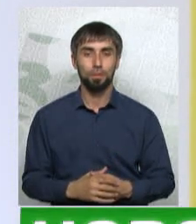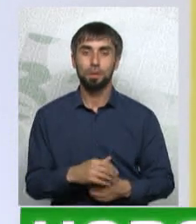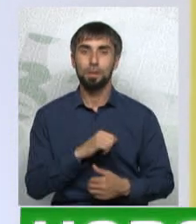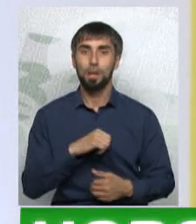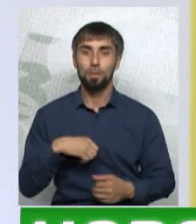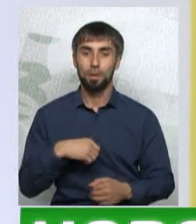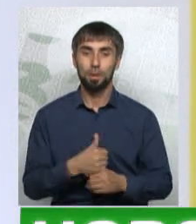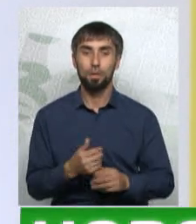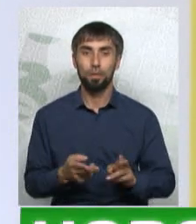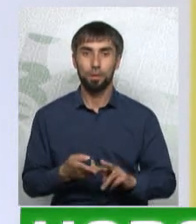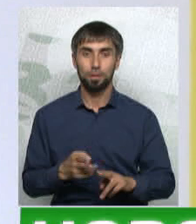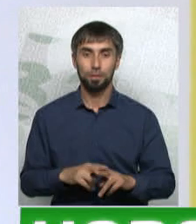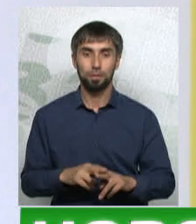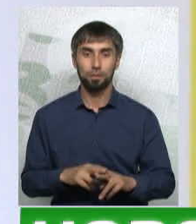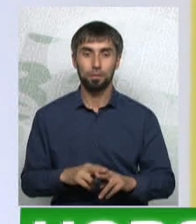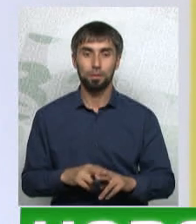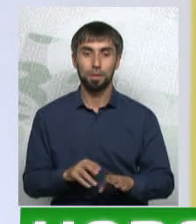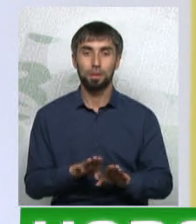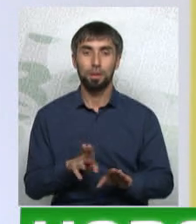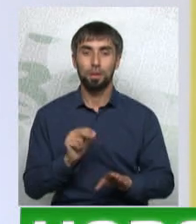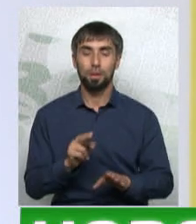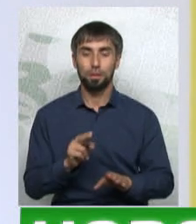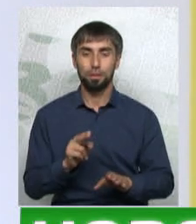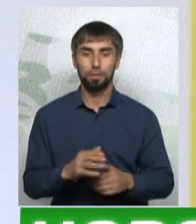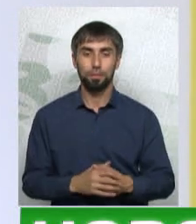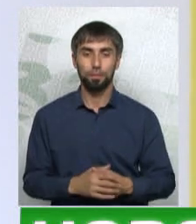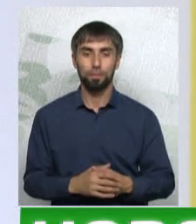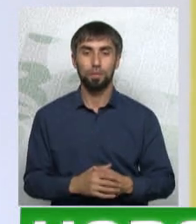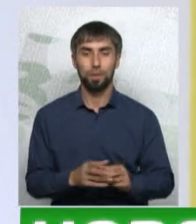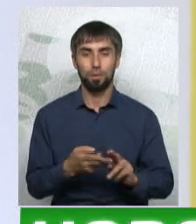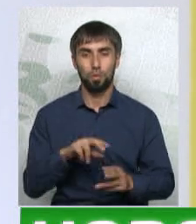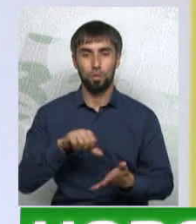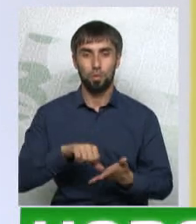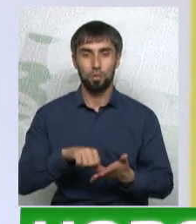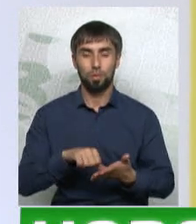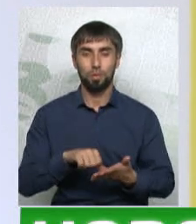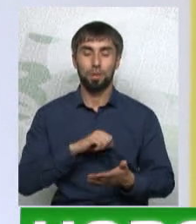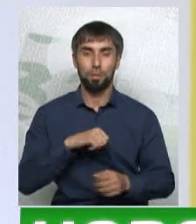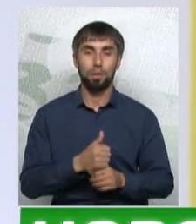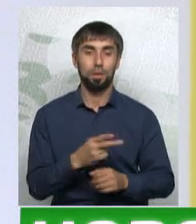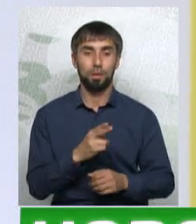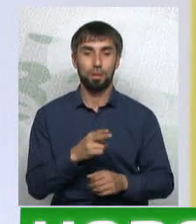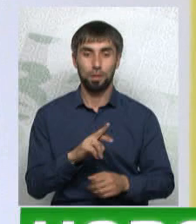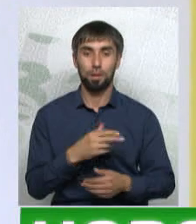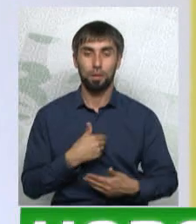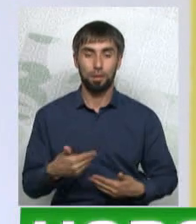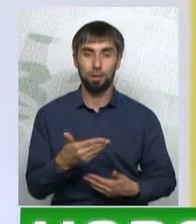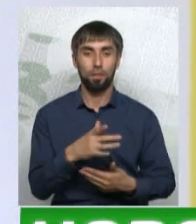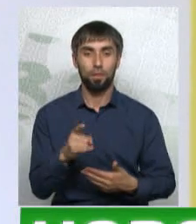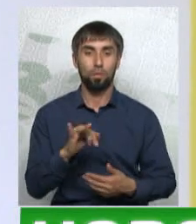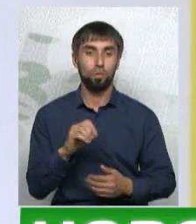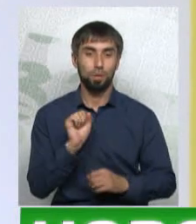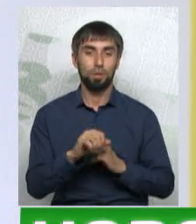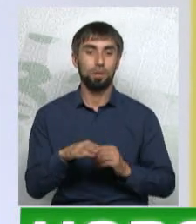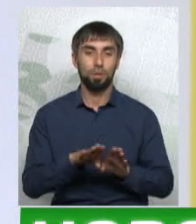Самое главное, это, как это не банально звучит, это участие. Потому что вы уже для нас всех победители, так как